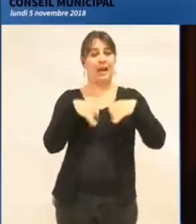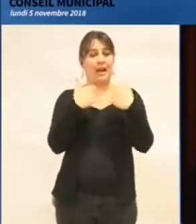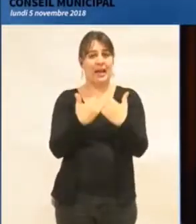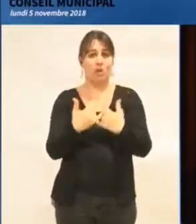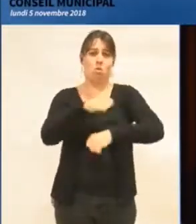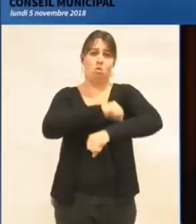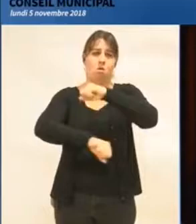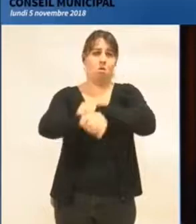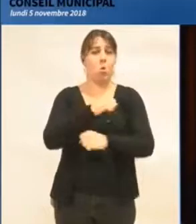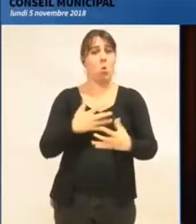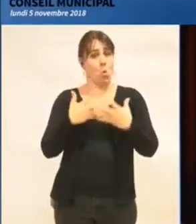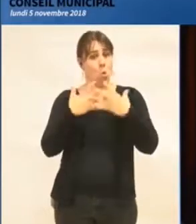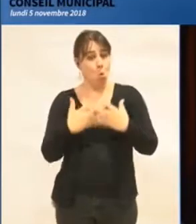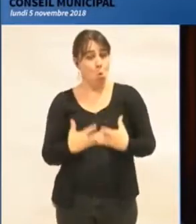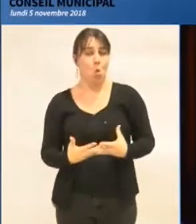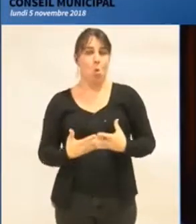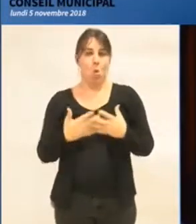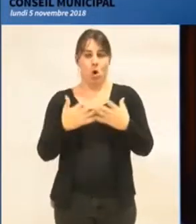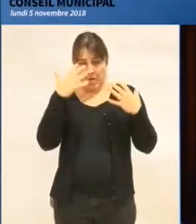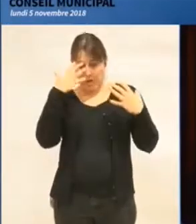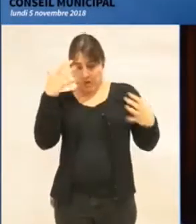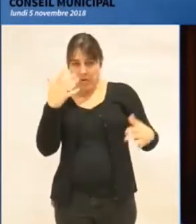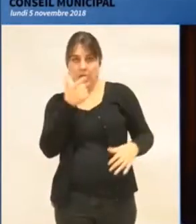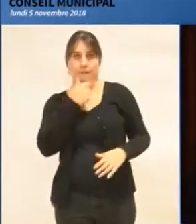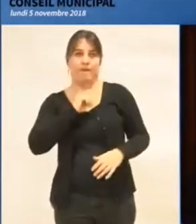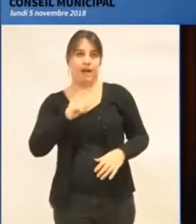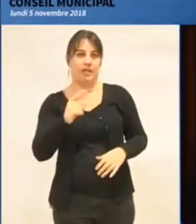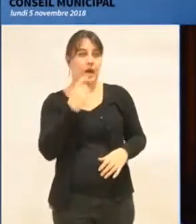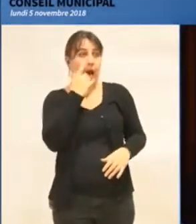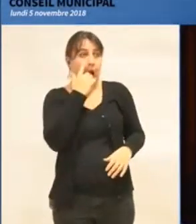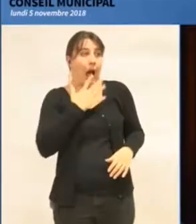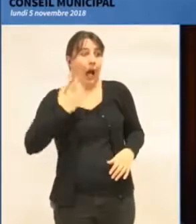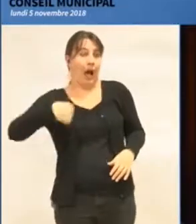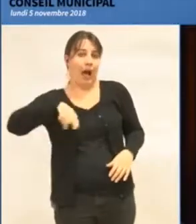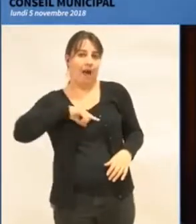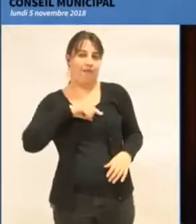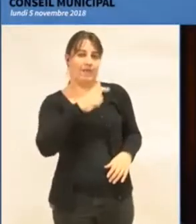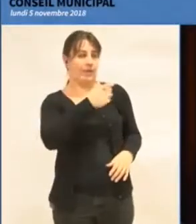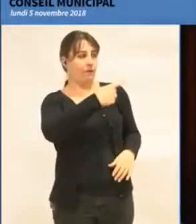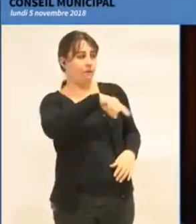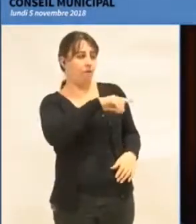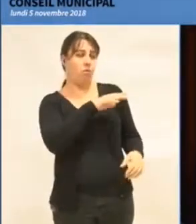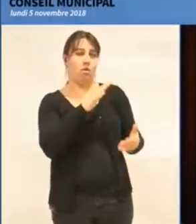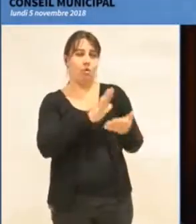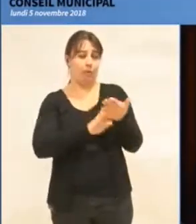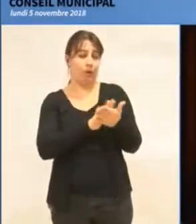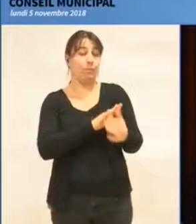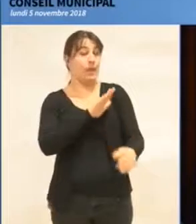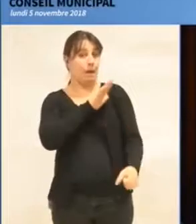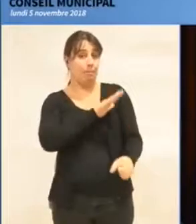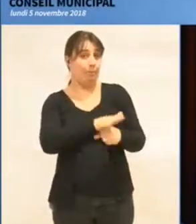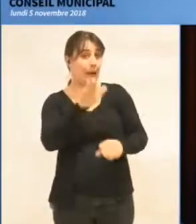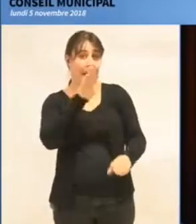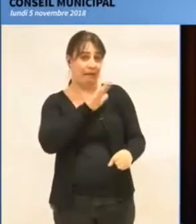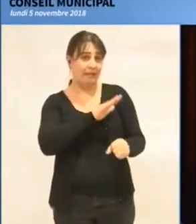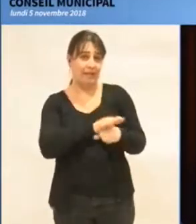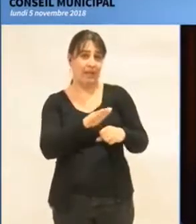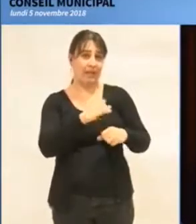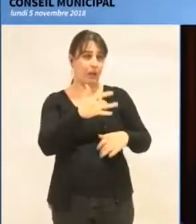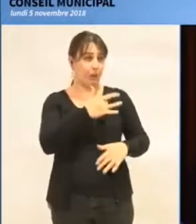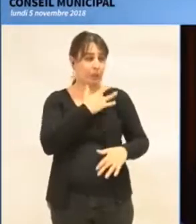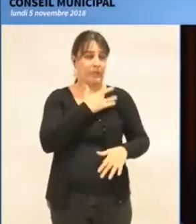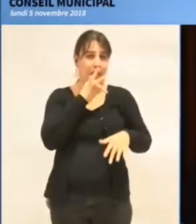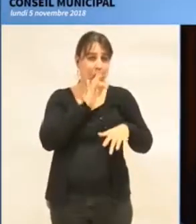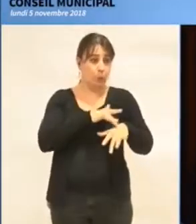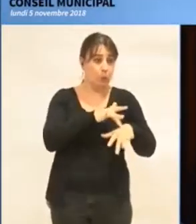lourdes. À notre avis, vous l'avez insuffisamment utilisé l'outil. Il